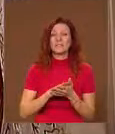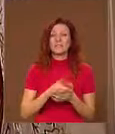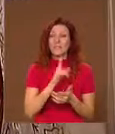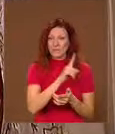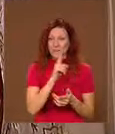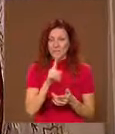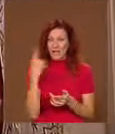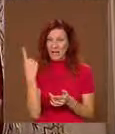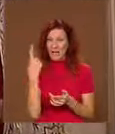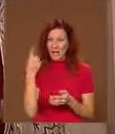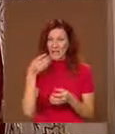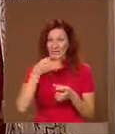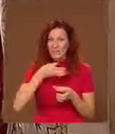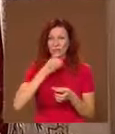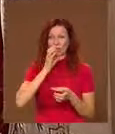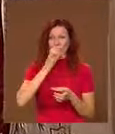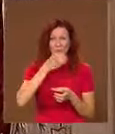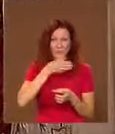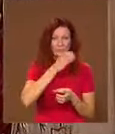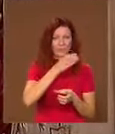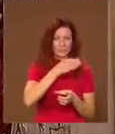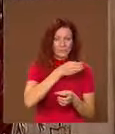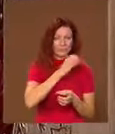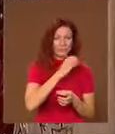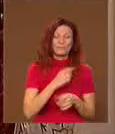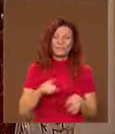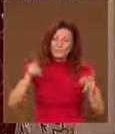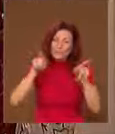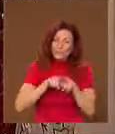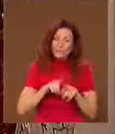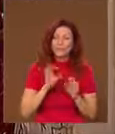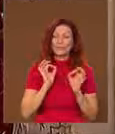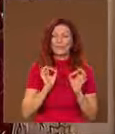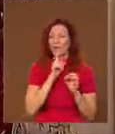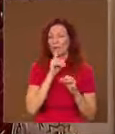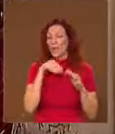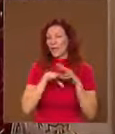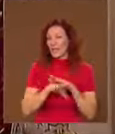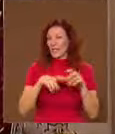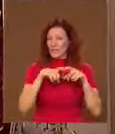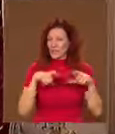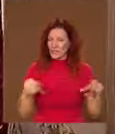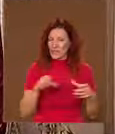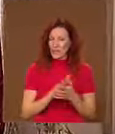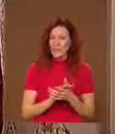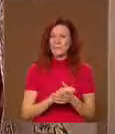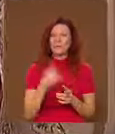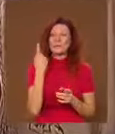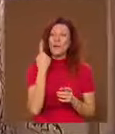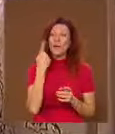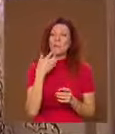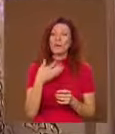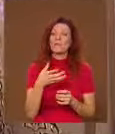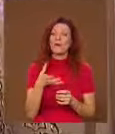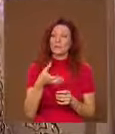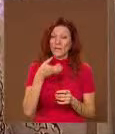към светото причастие по реда на тяхното старшинство и